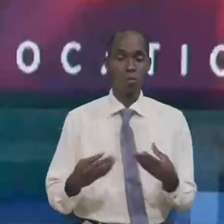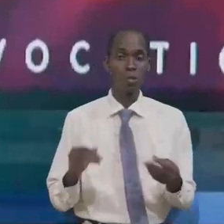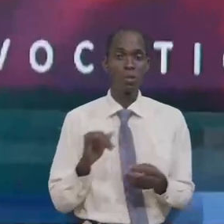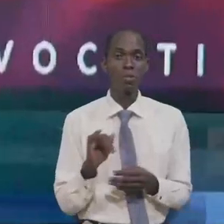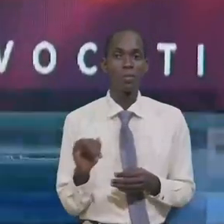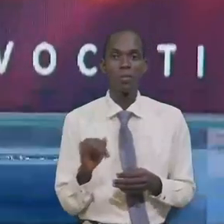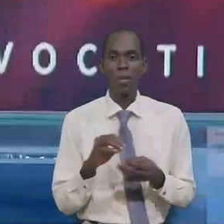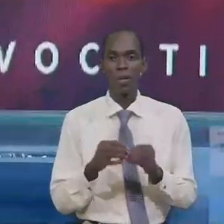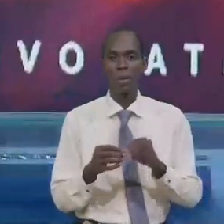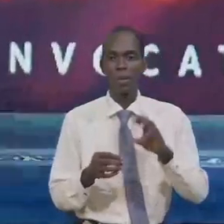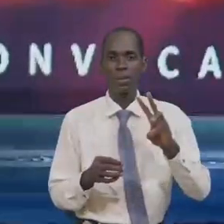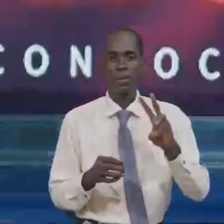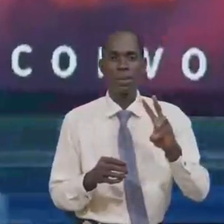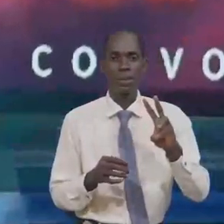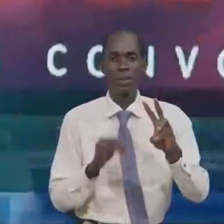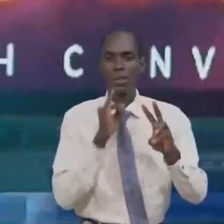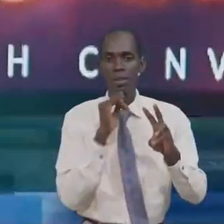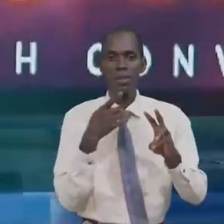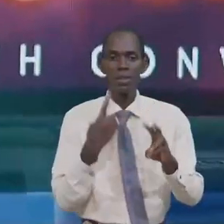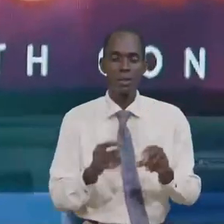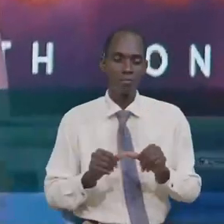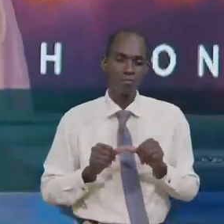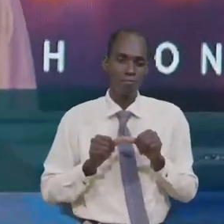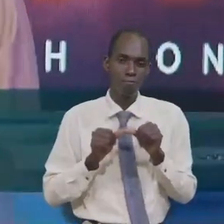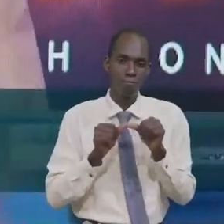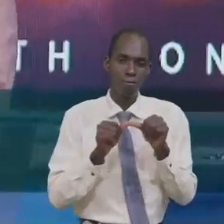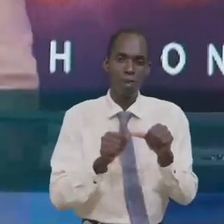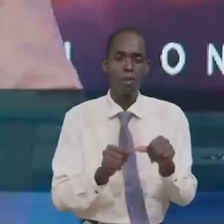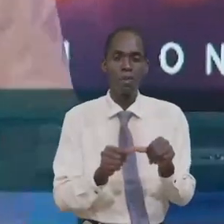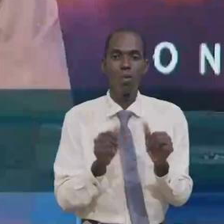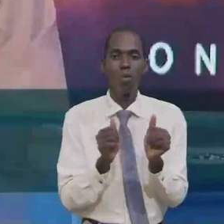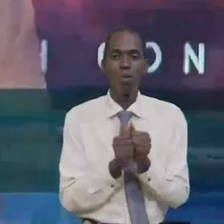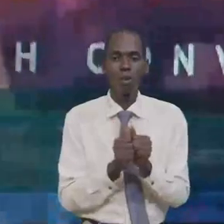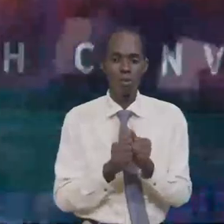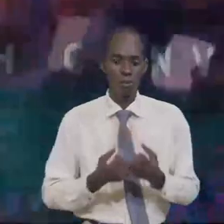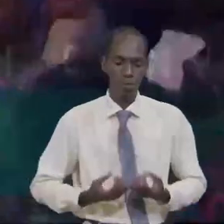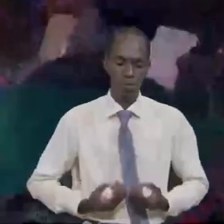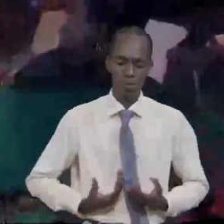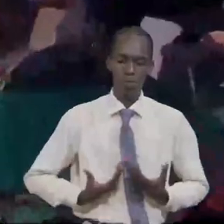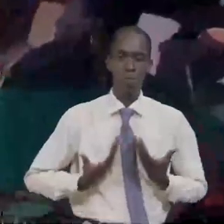la persévérance avec la motivation la motivation la motivation